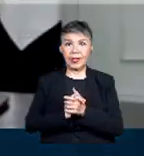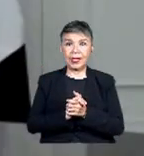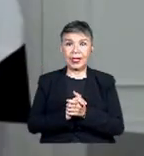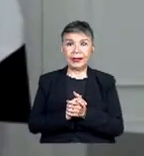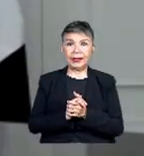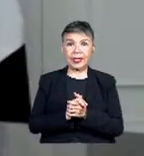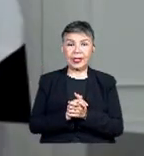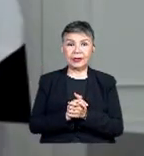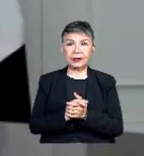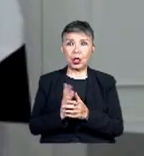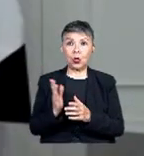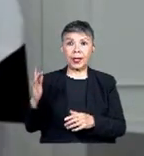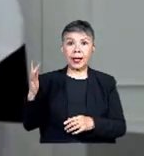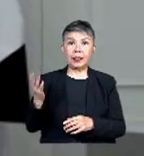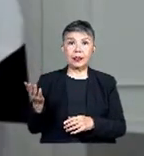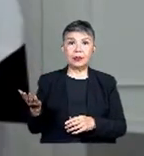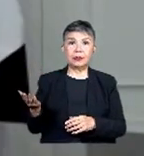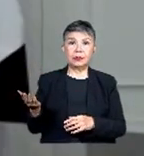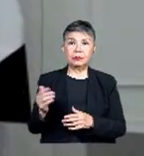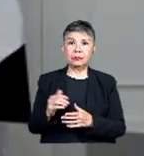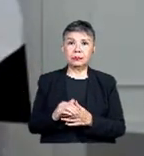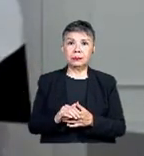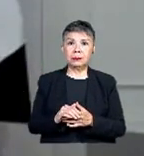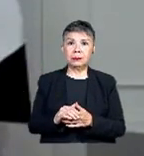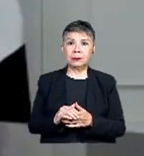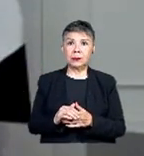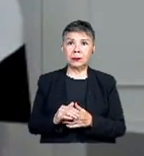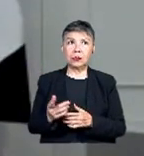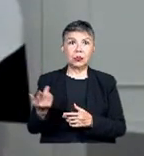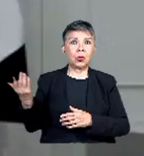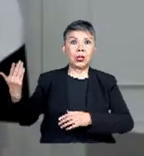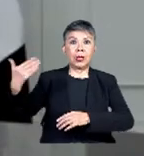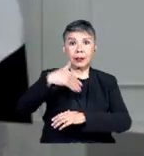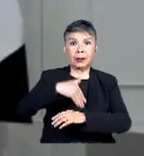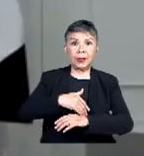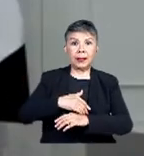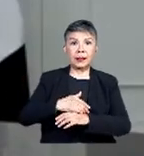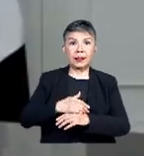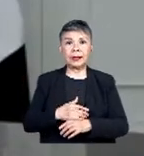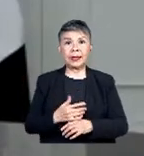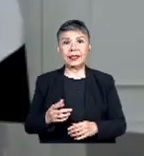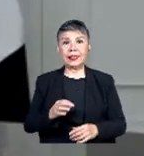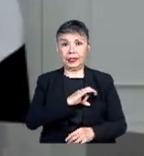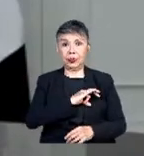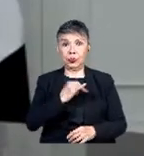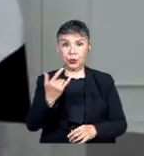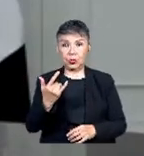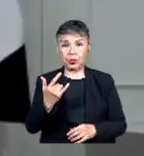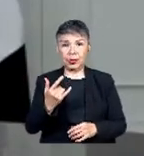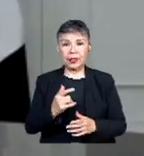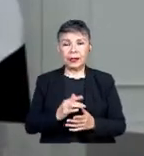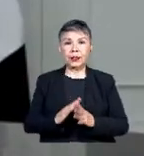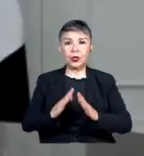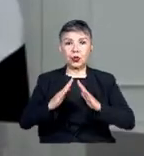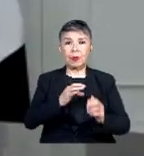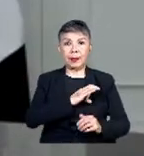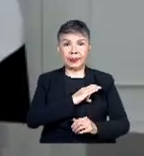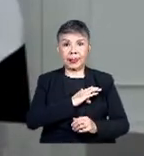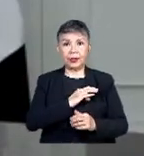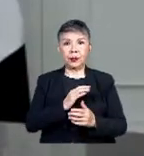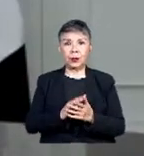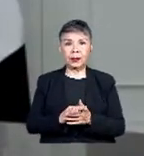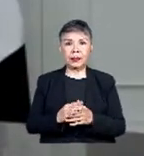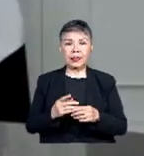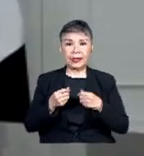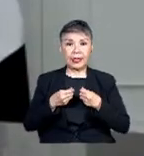yang begitu mereka kembali dari Paralimpiade, kan diterima oleh Pak Presiden ya, di Istana Bogor,